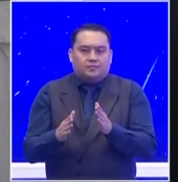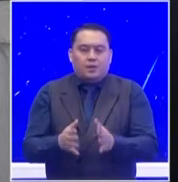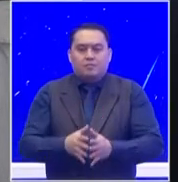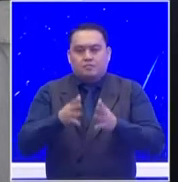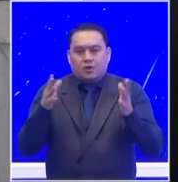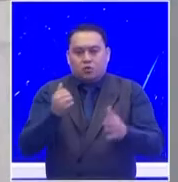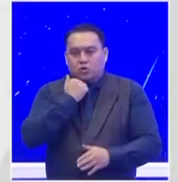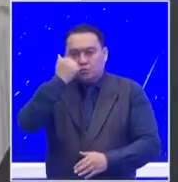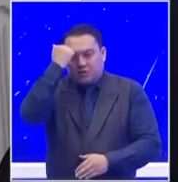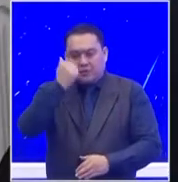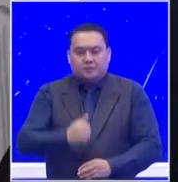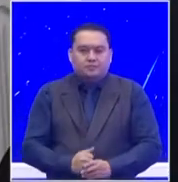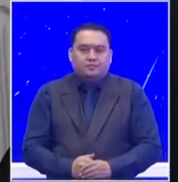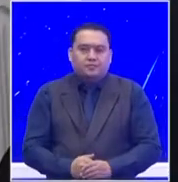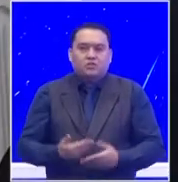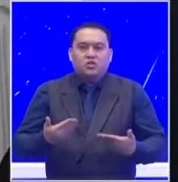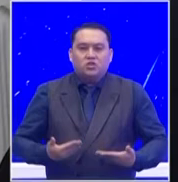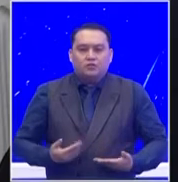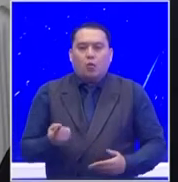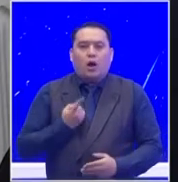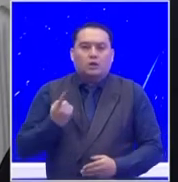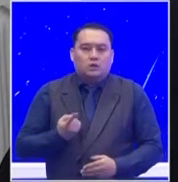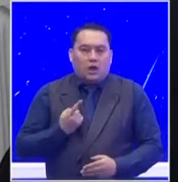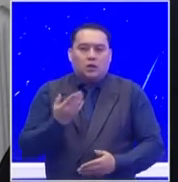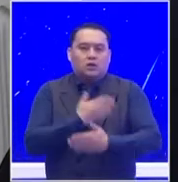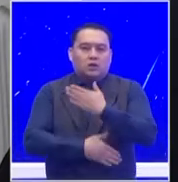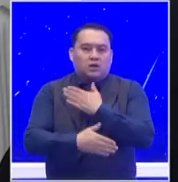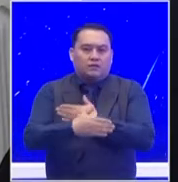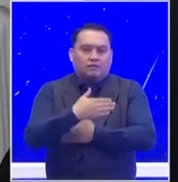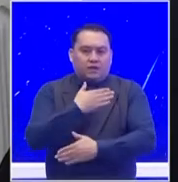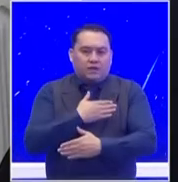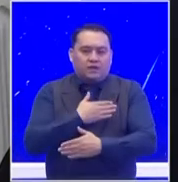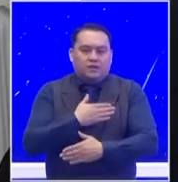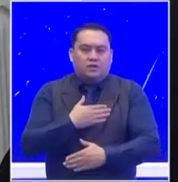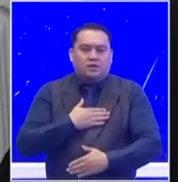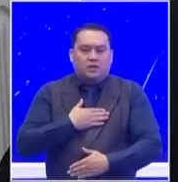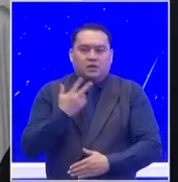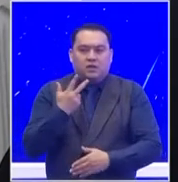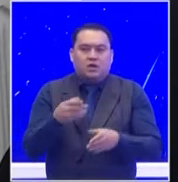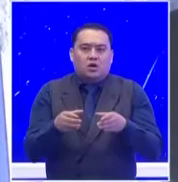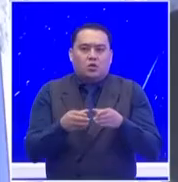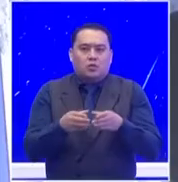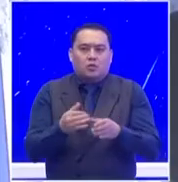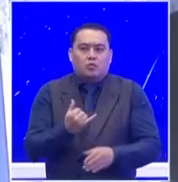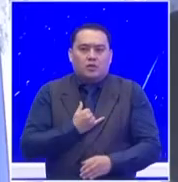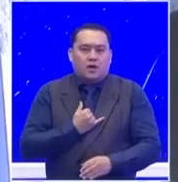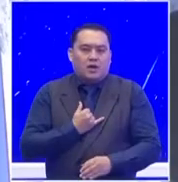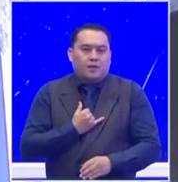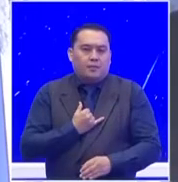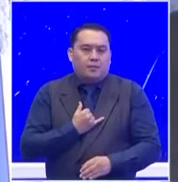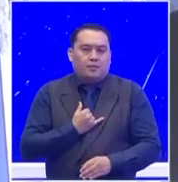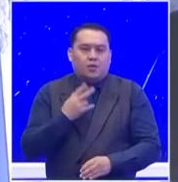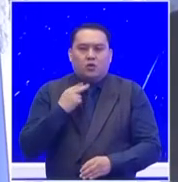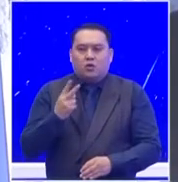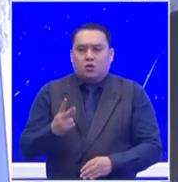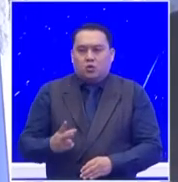большое им спасибо. Живу одна. Я инвалид детства. 3-я группа у меня.